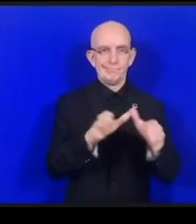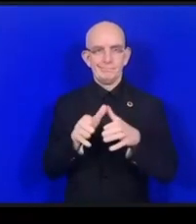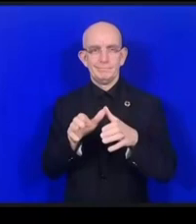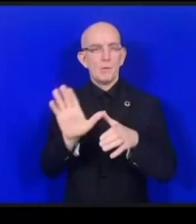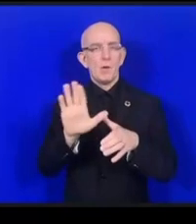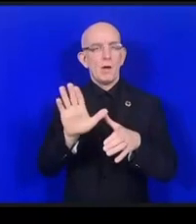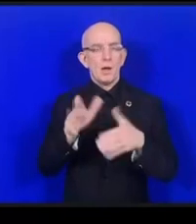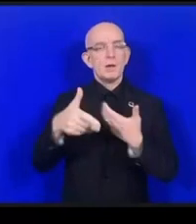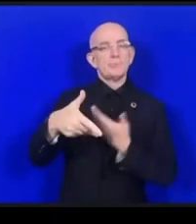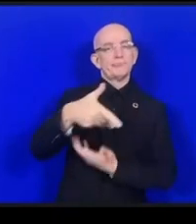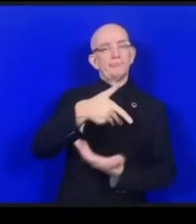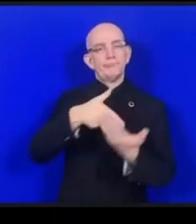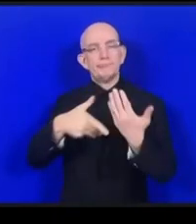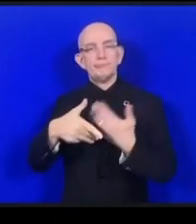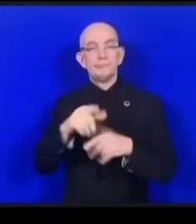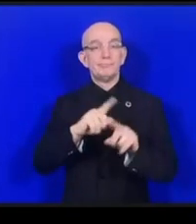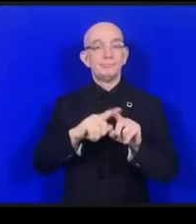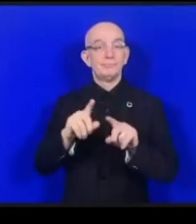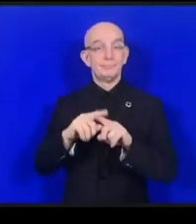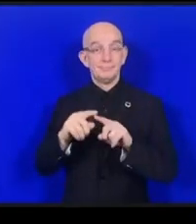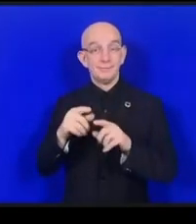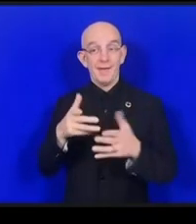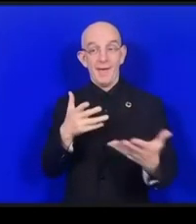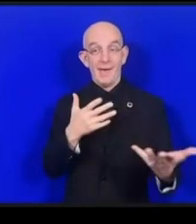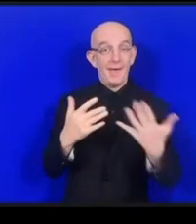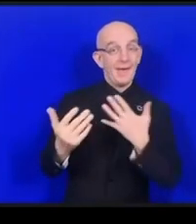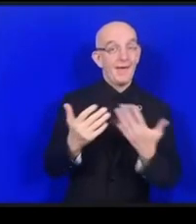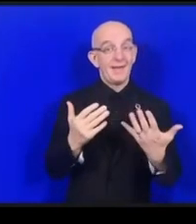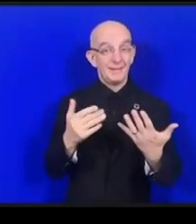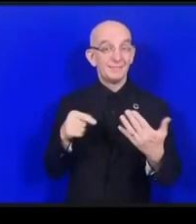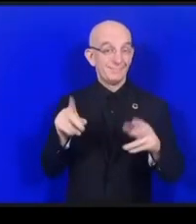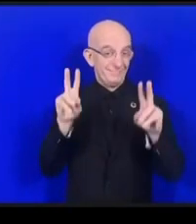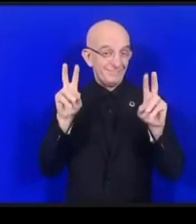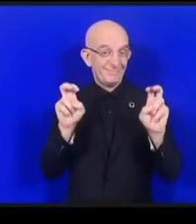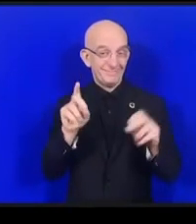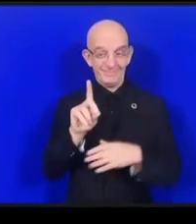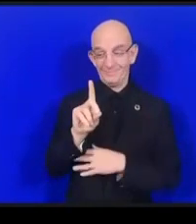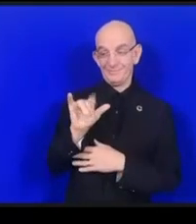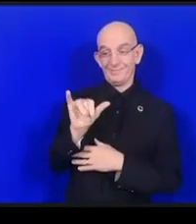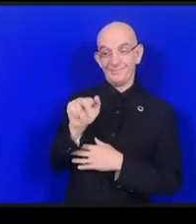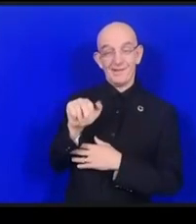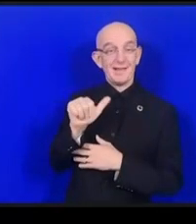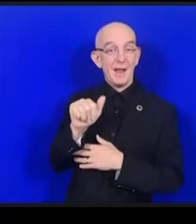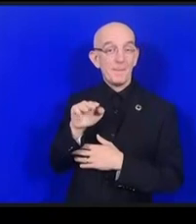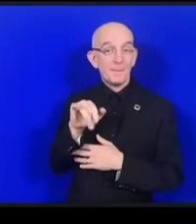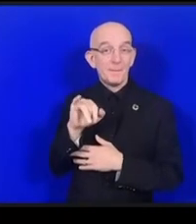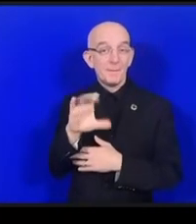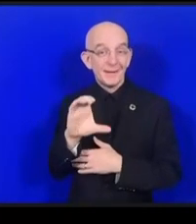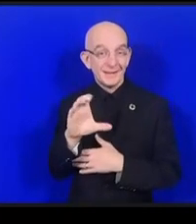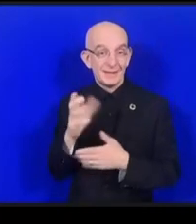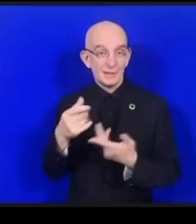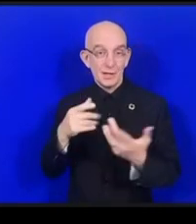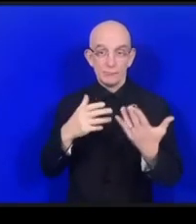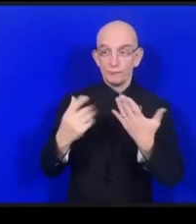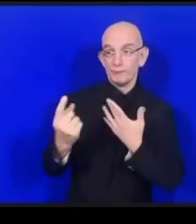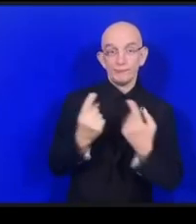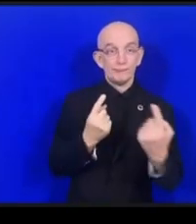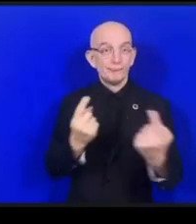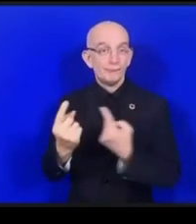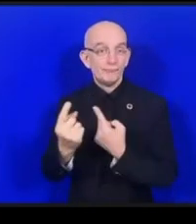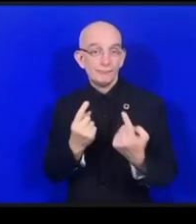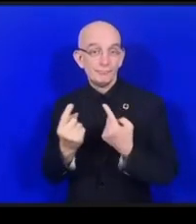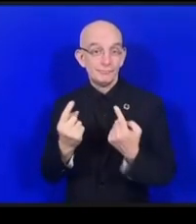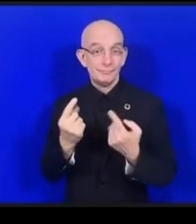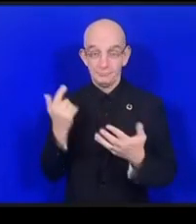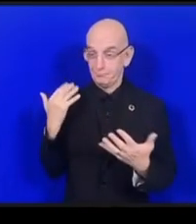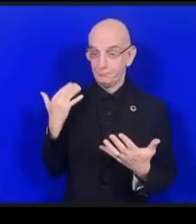Афин 28 таких коалиций если раньше мы организовывали